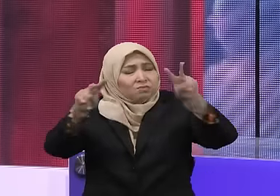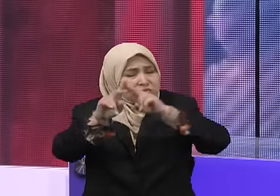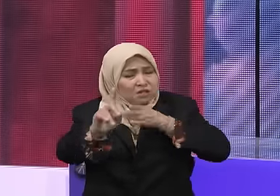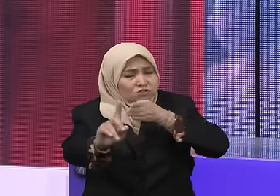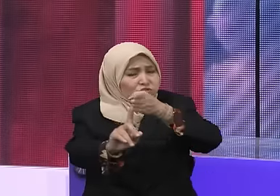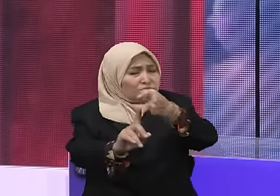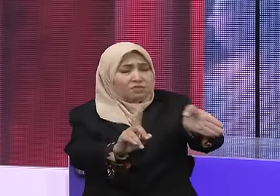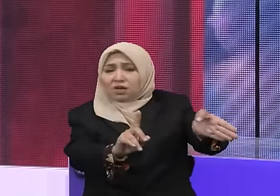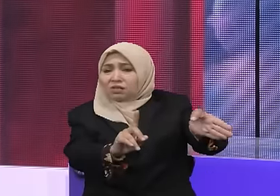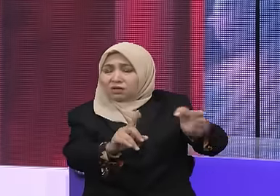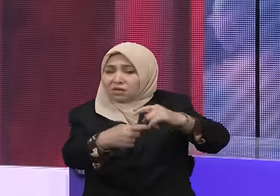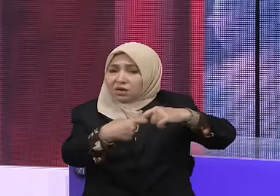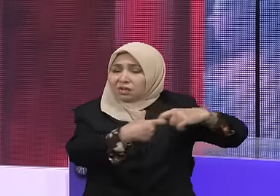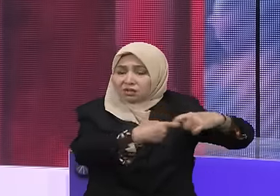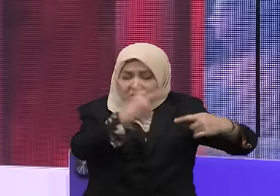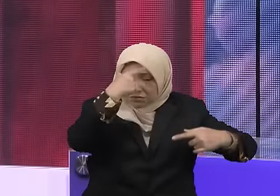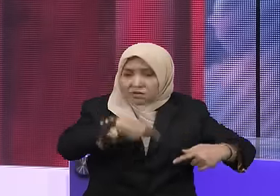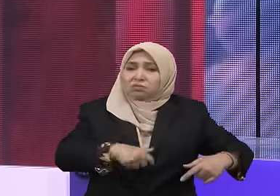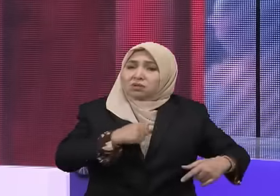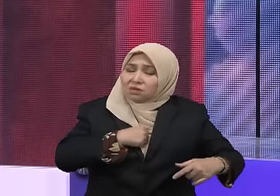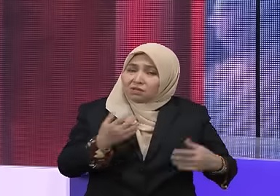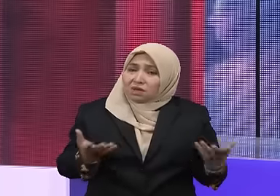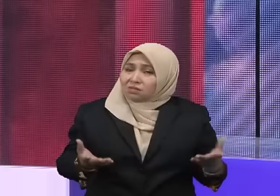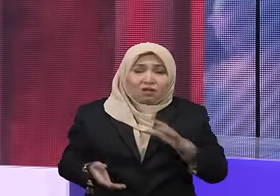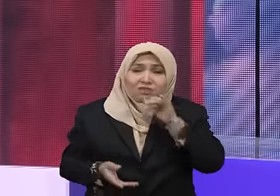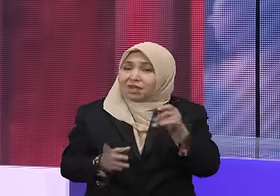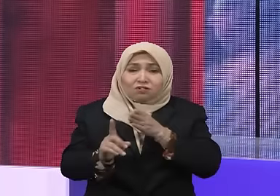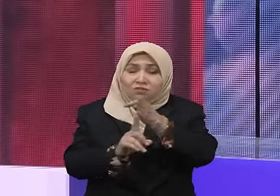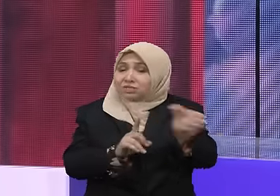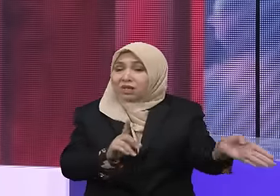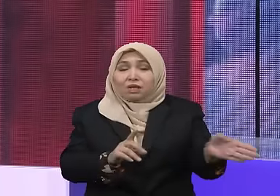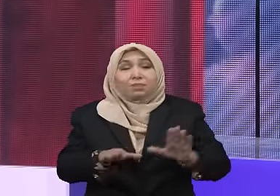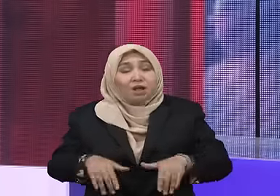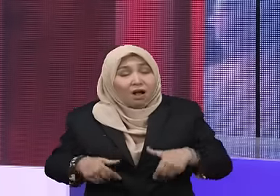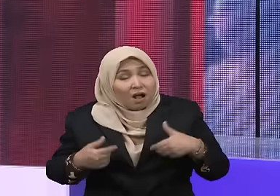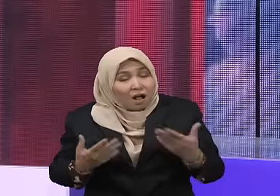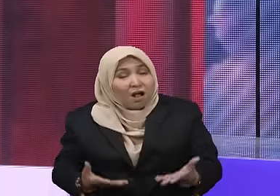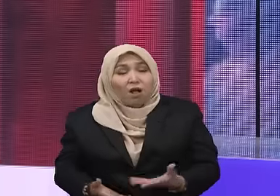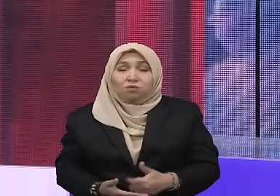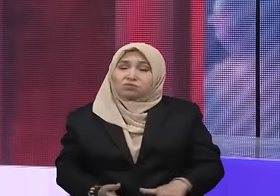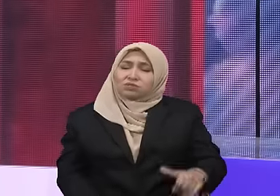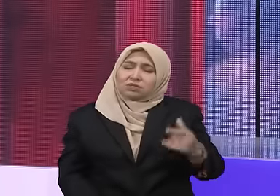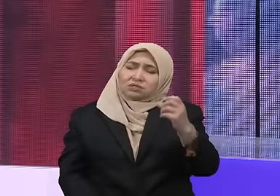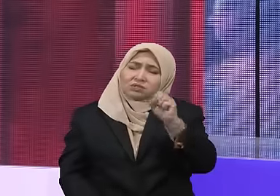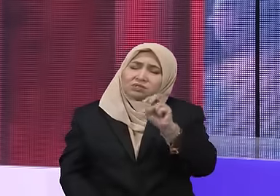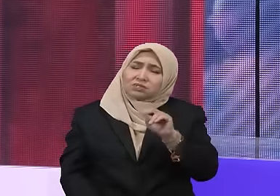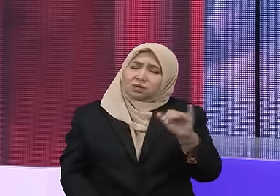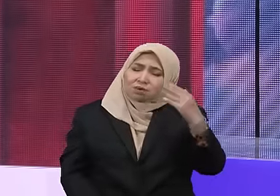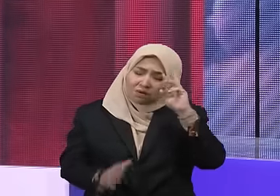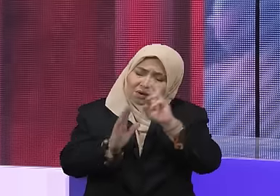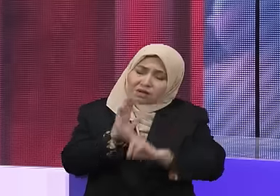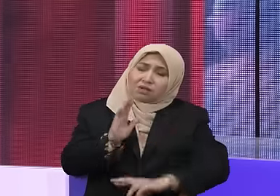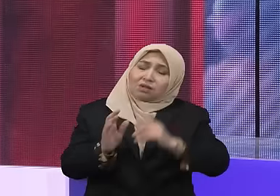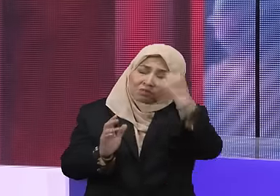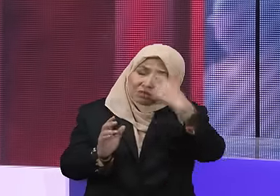tadi itu, dikaitkan dengan dirinya. Padahal Nabi Ibrahim bukan sesat. Ya, tapi betapa latif, betapa seninya merendah diri